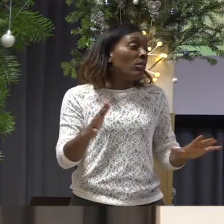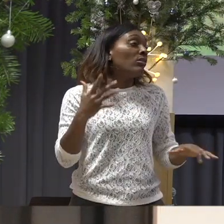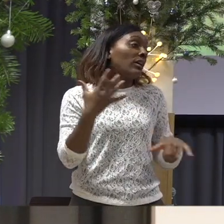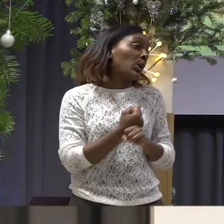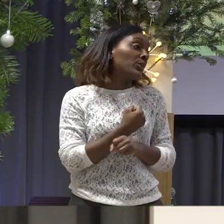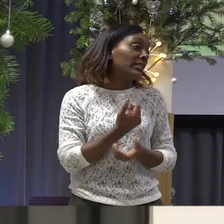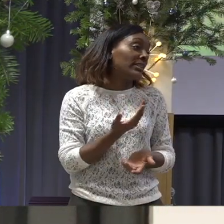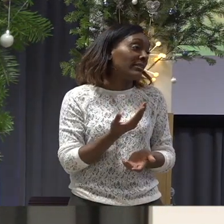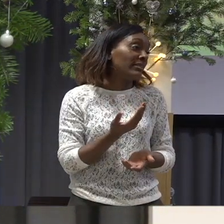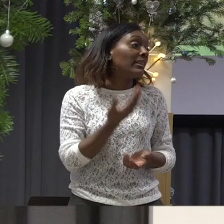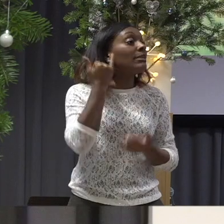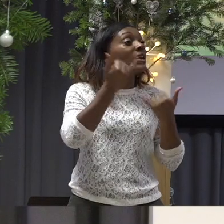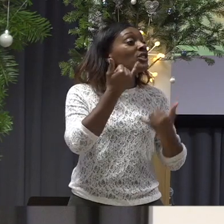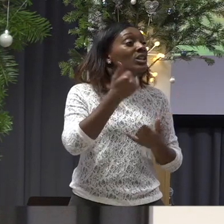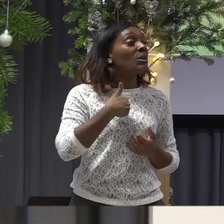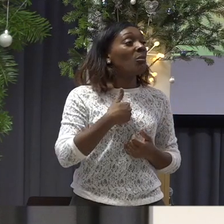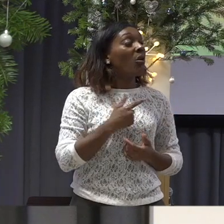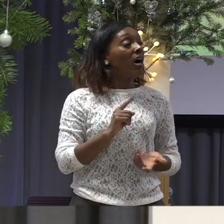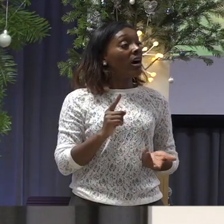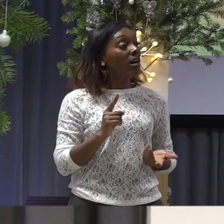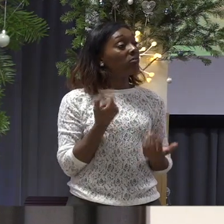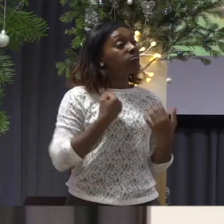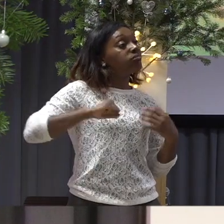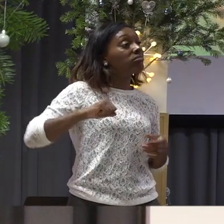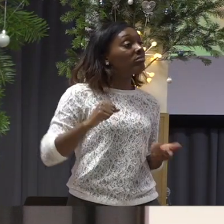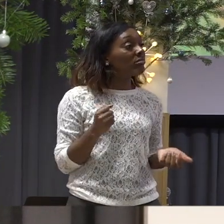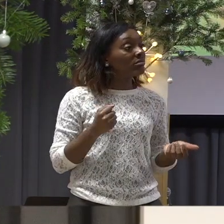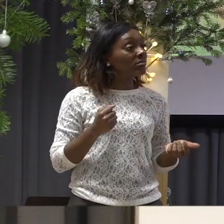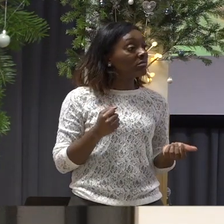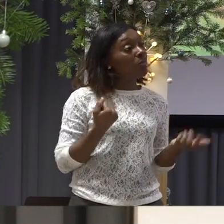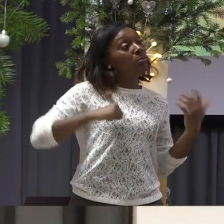Parce que si j'étais parti, je n'allais pas avoir la femme que j'ai aujourd'hui.